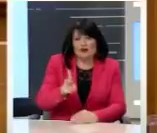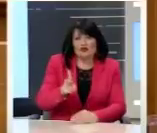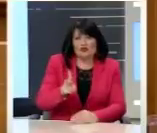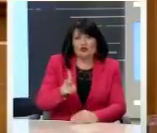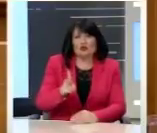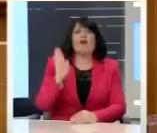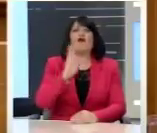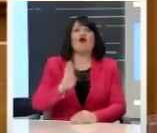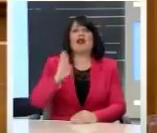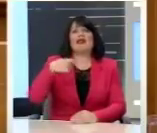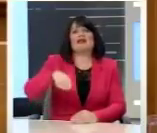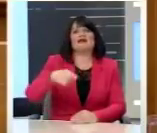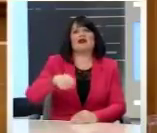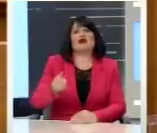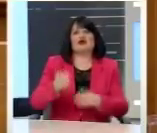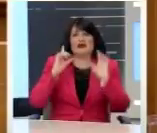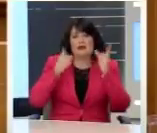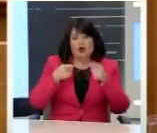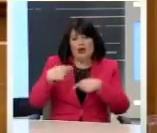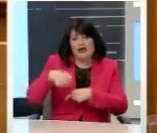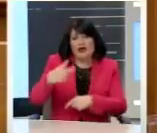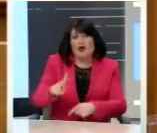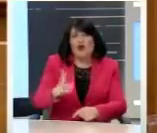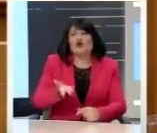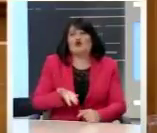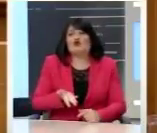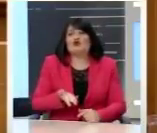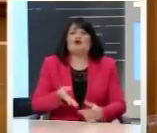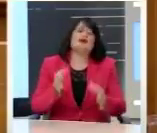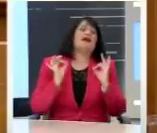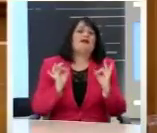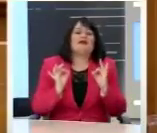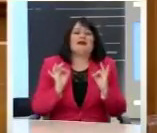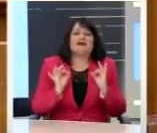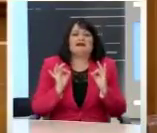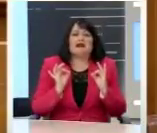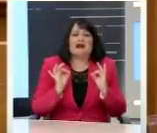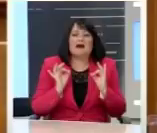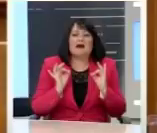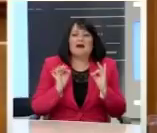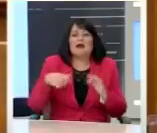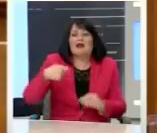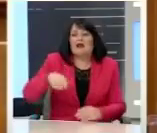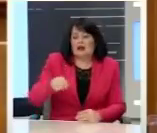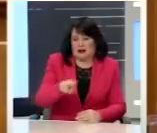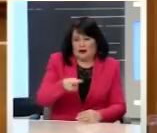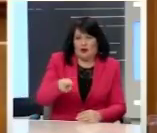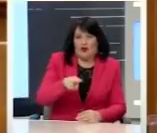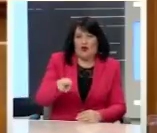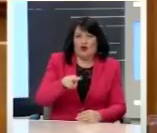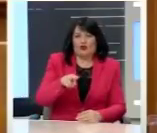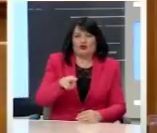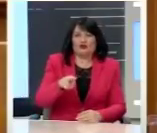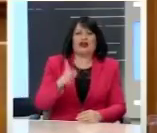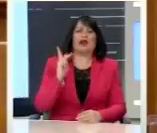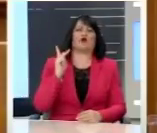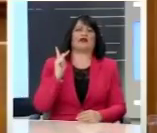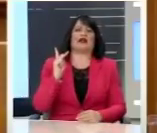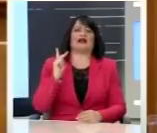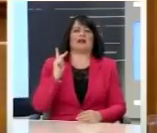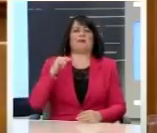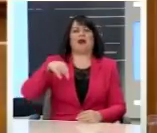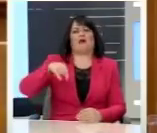Μάκη Βορύδη, ο οποίος είναι δικηγόρος τους. Και βέβαια δικηγόρος και των παραπολιτικών του κ.